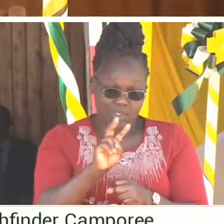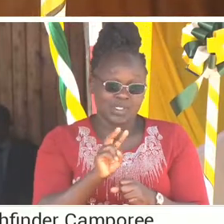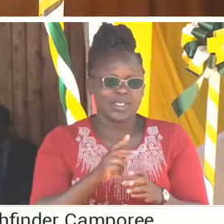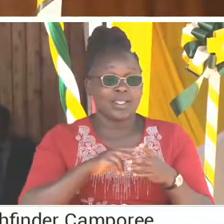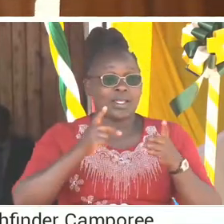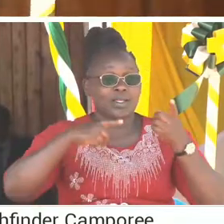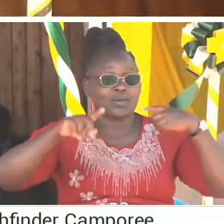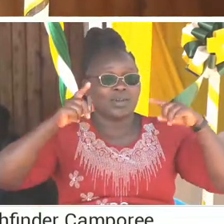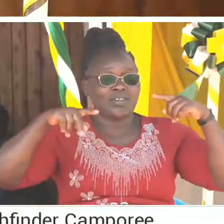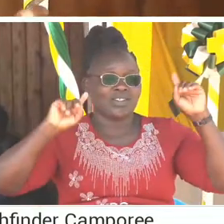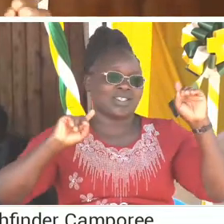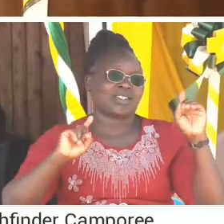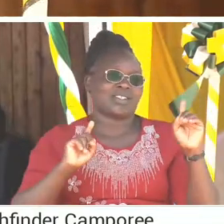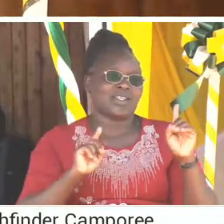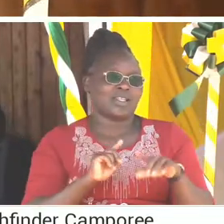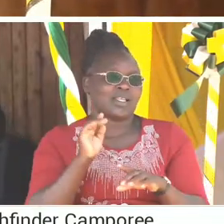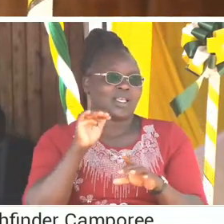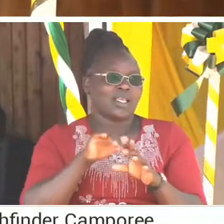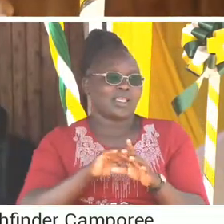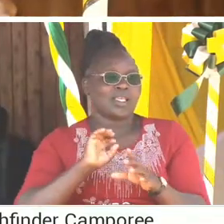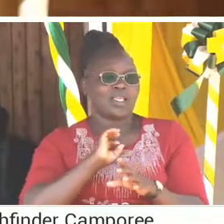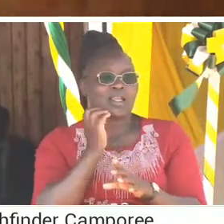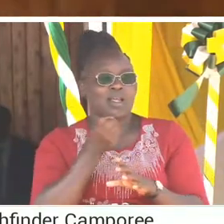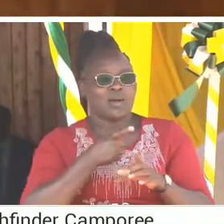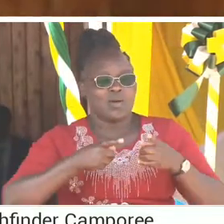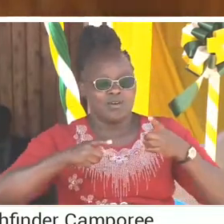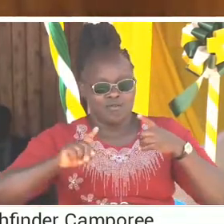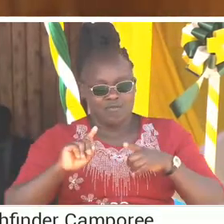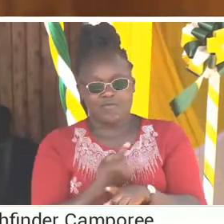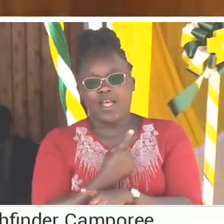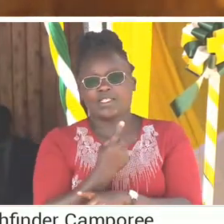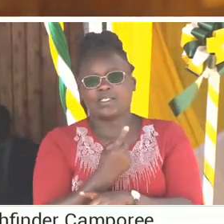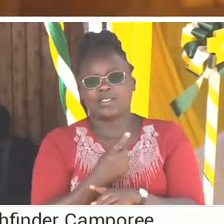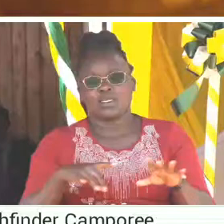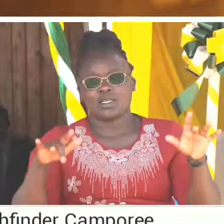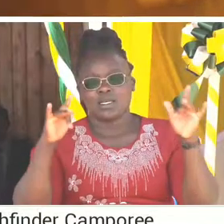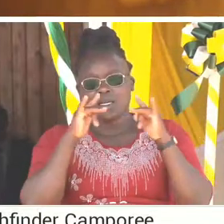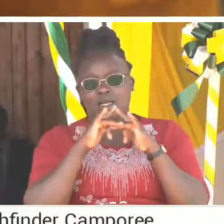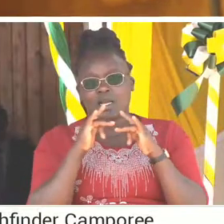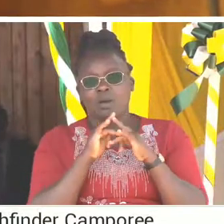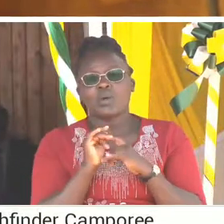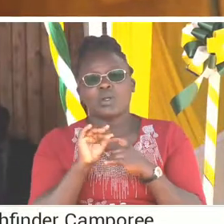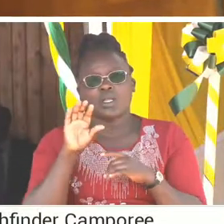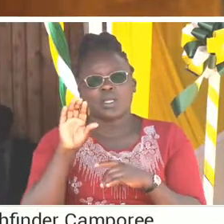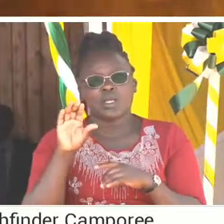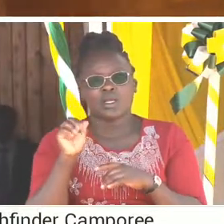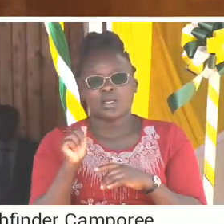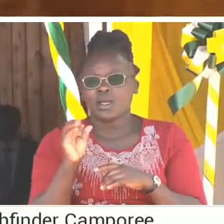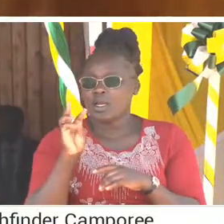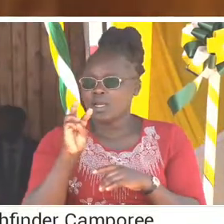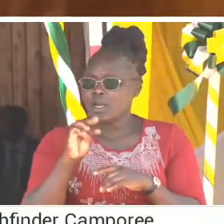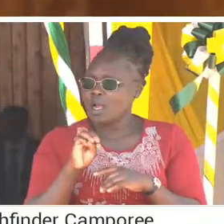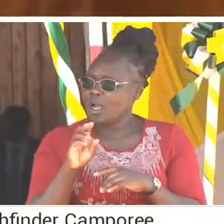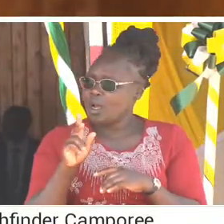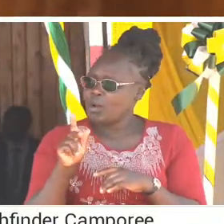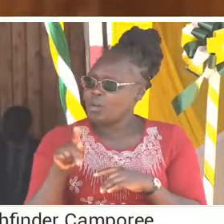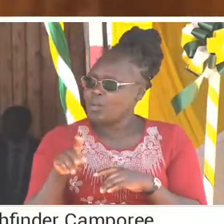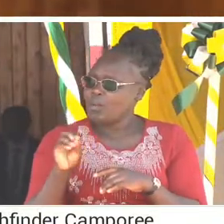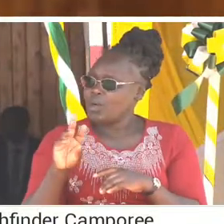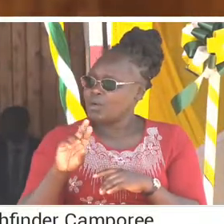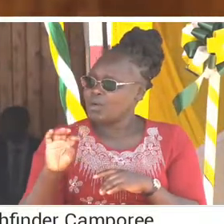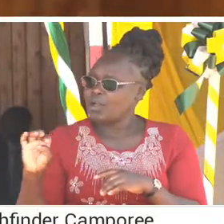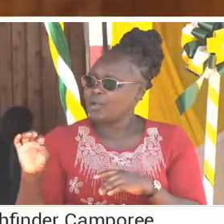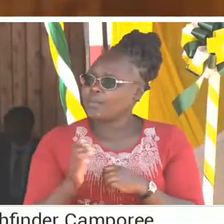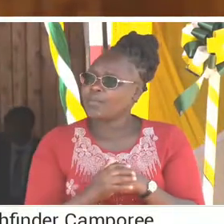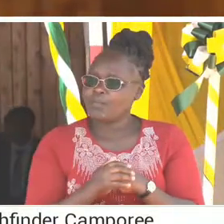ili tusifail, ili tusianguke. Basi ningependa nitambulishe wenye wako hapa. Wazee wa makanisa